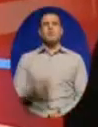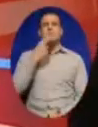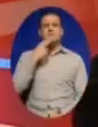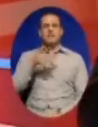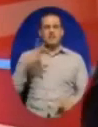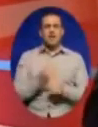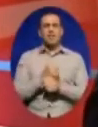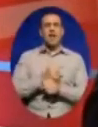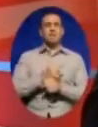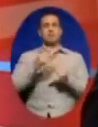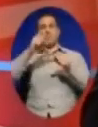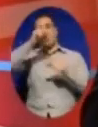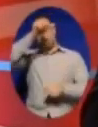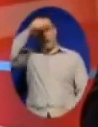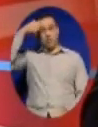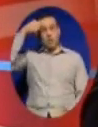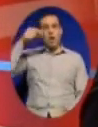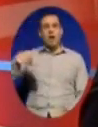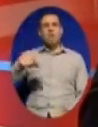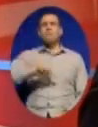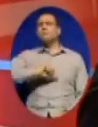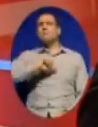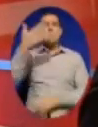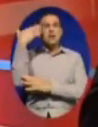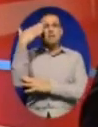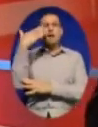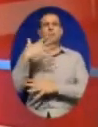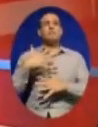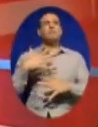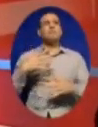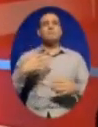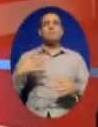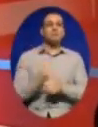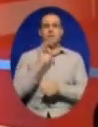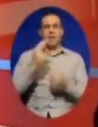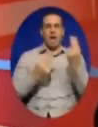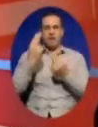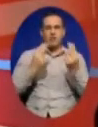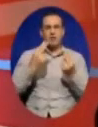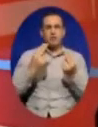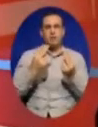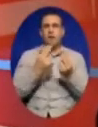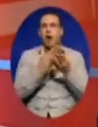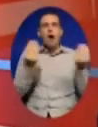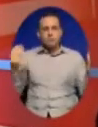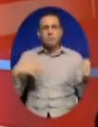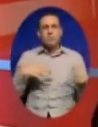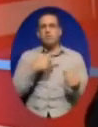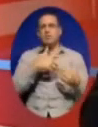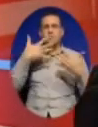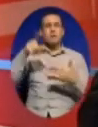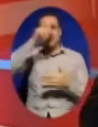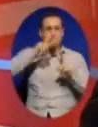ישראל זכתה כבר לתואר אומת ההייטק, הודות לכמות עצומה של חברות הייטק ביחס לאוכלוסייה. לתופעה הזו ניתנו כבר הסברים רבים.